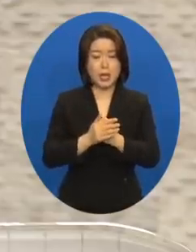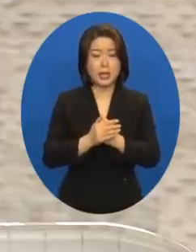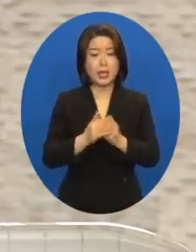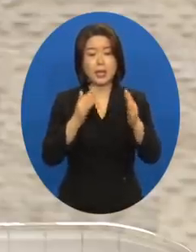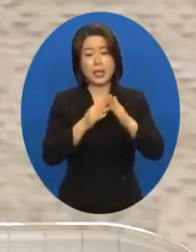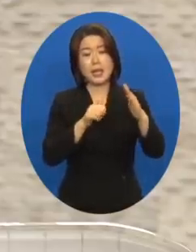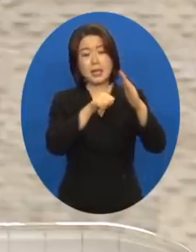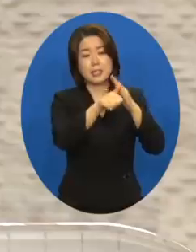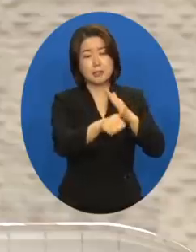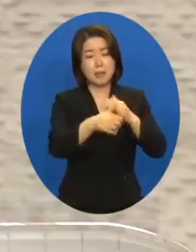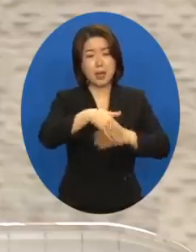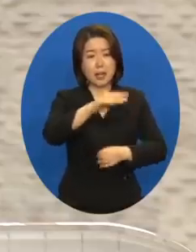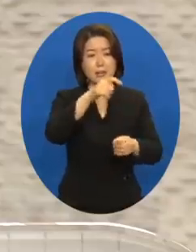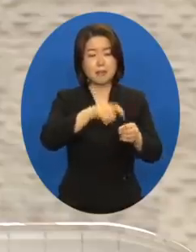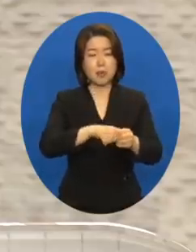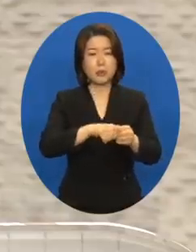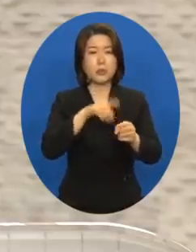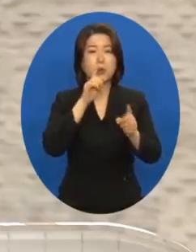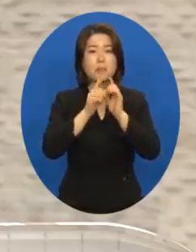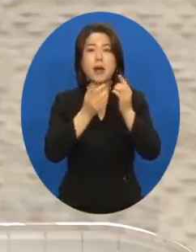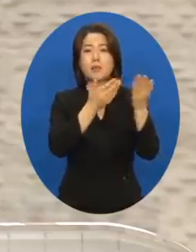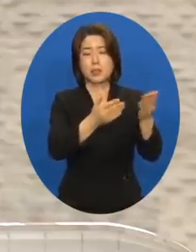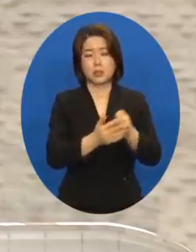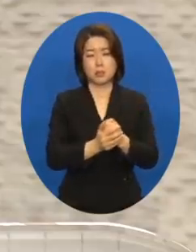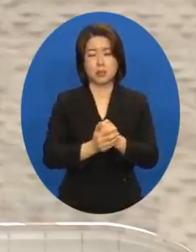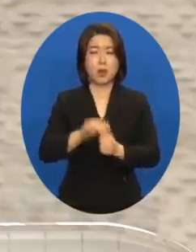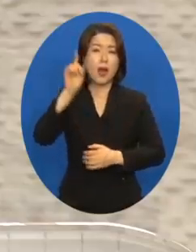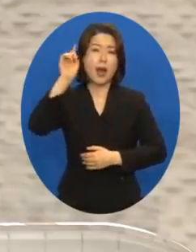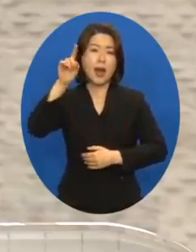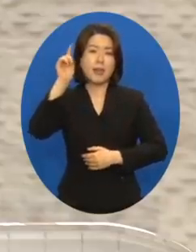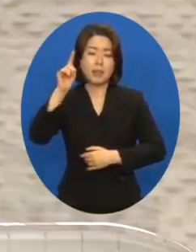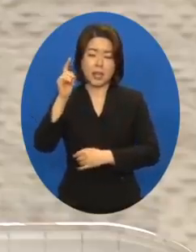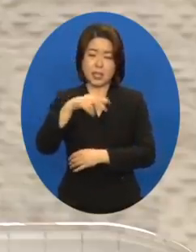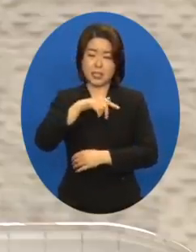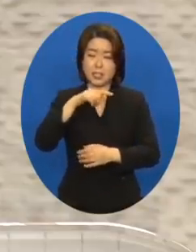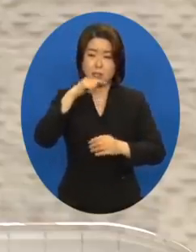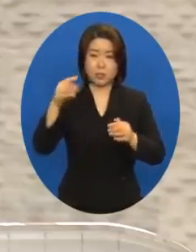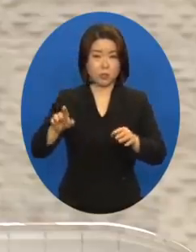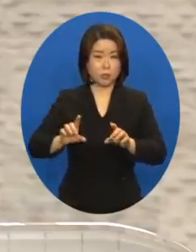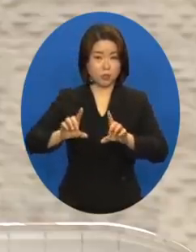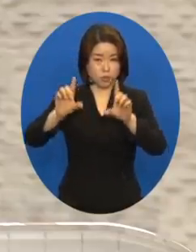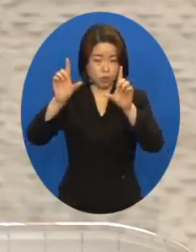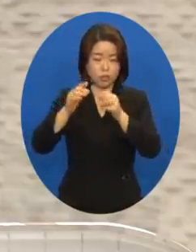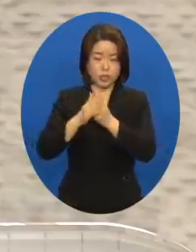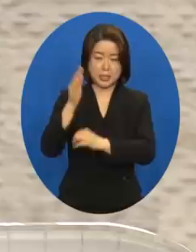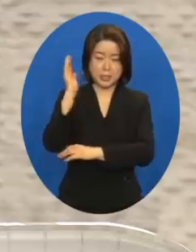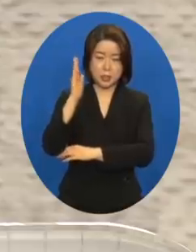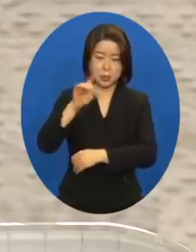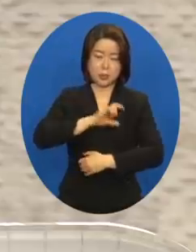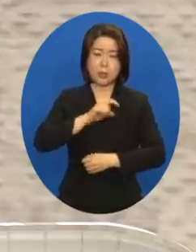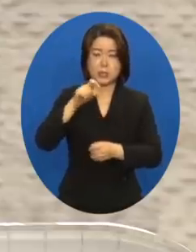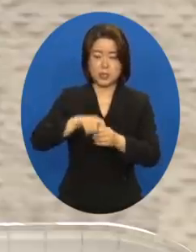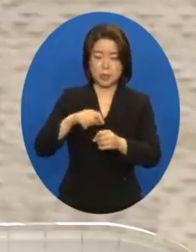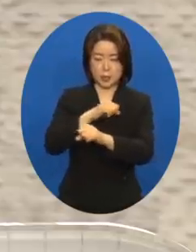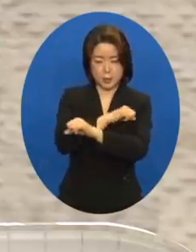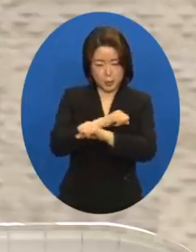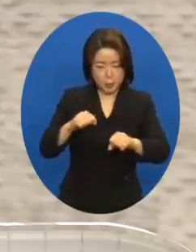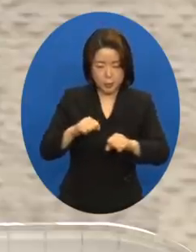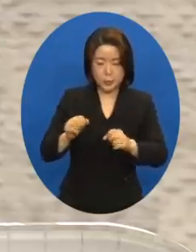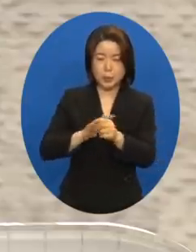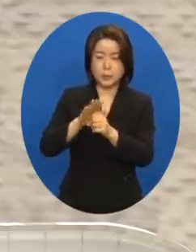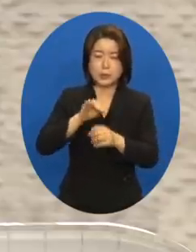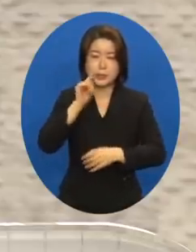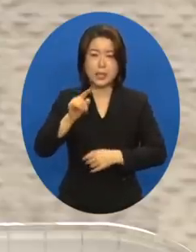하셨어요 당연히 내일 설교 제목이 용서하라 사랑하라 입니다 그 목사님과